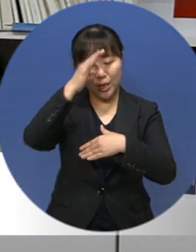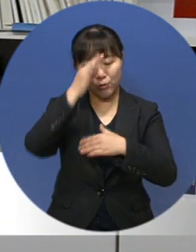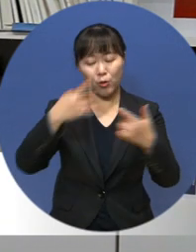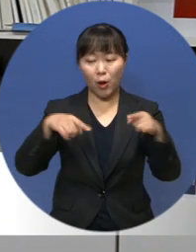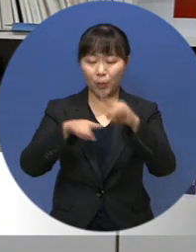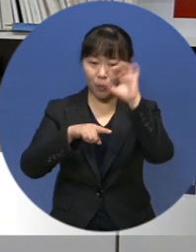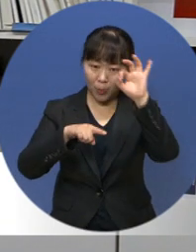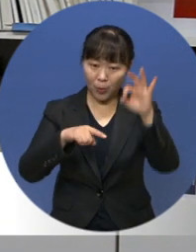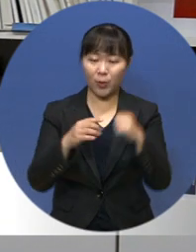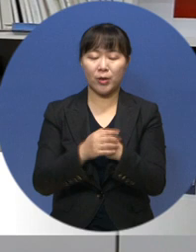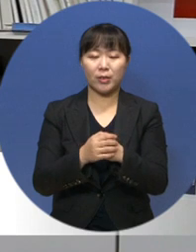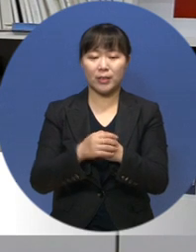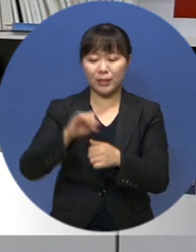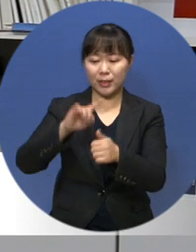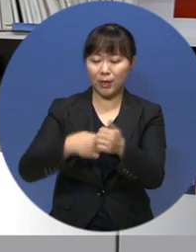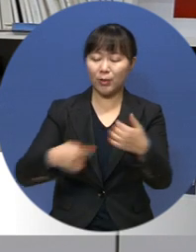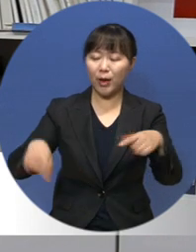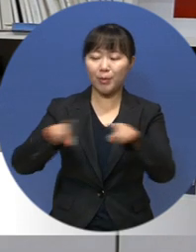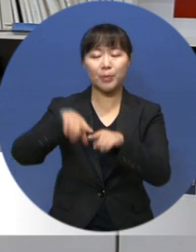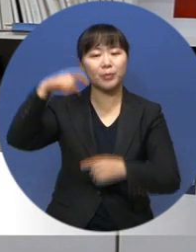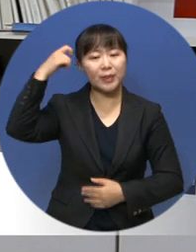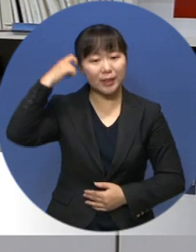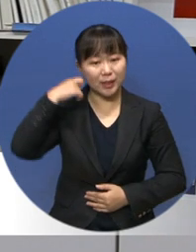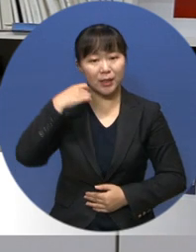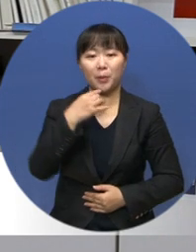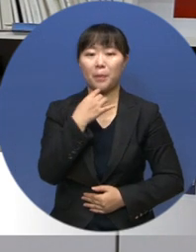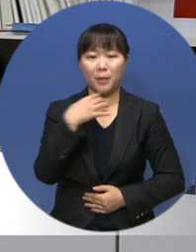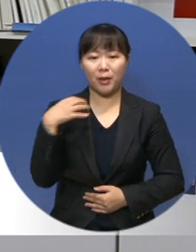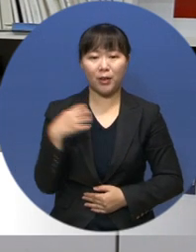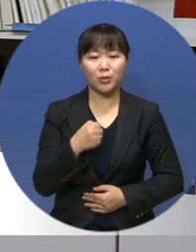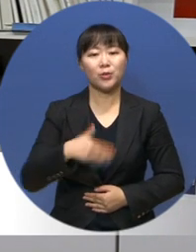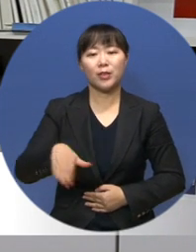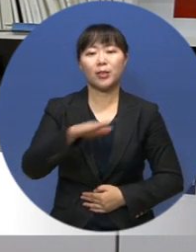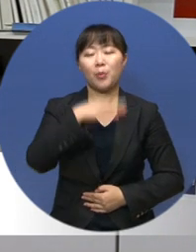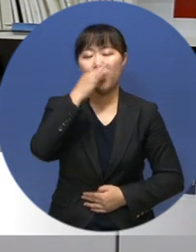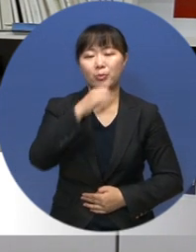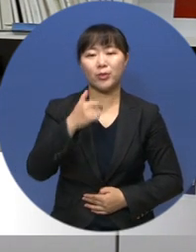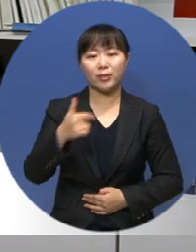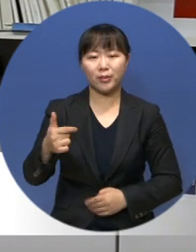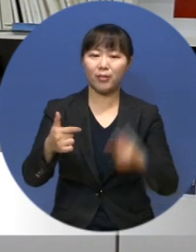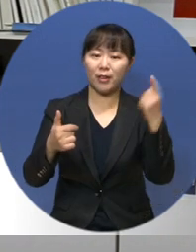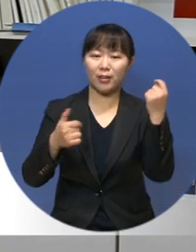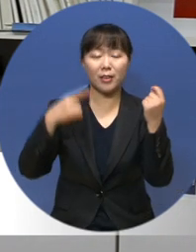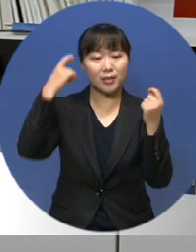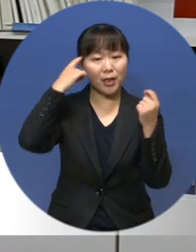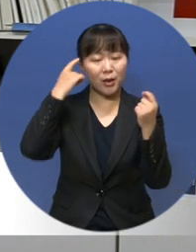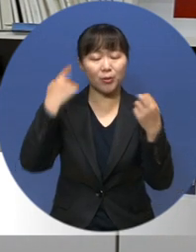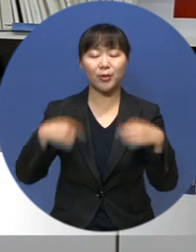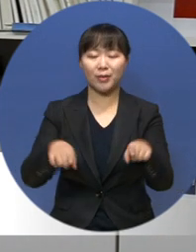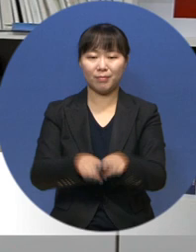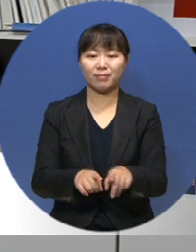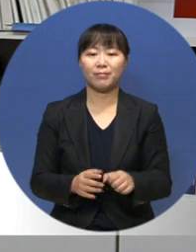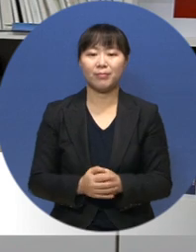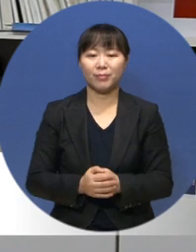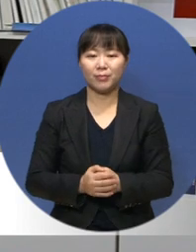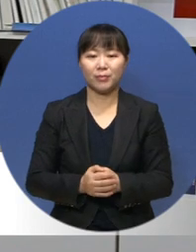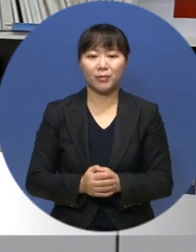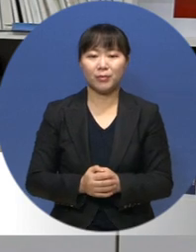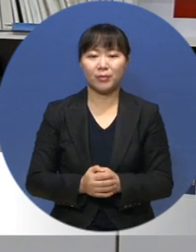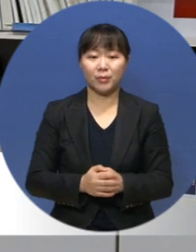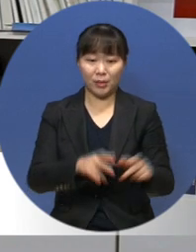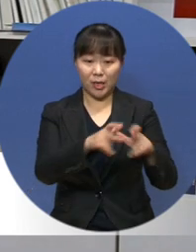향유하고 자연도 함께 느낄 수 있는 것만으로 우리는 큰 보람을 느낀다는 생각으로 함께 했는데